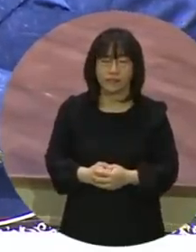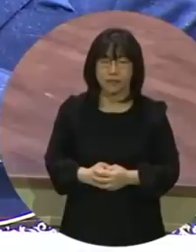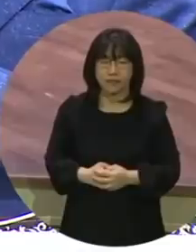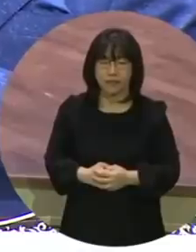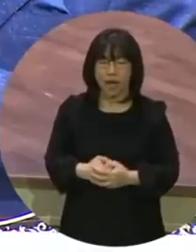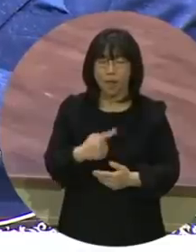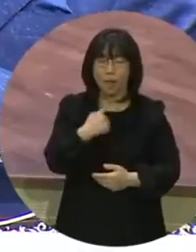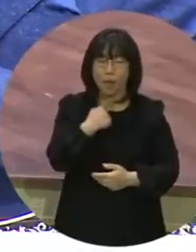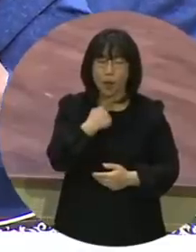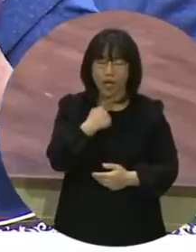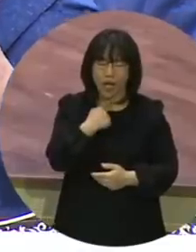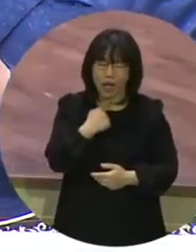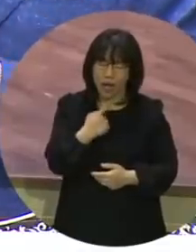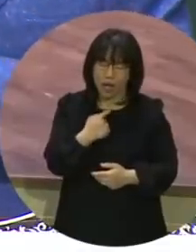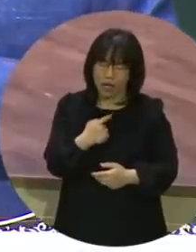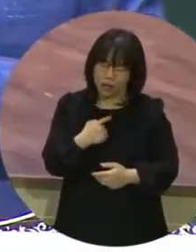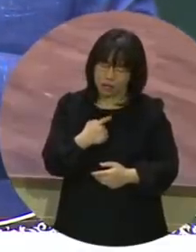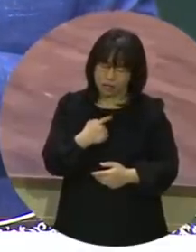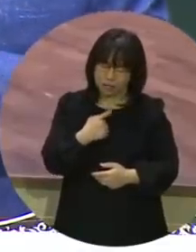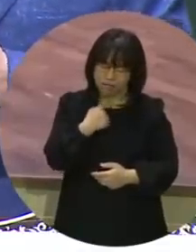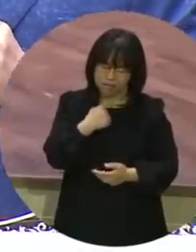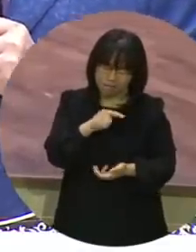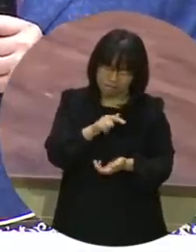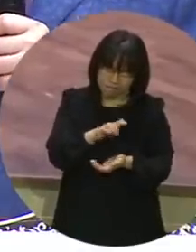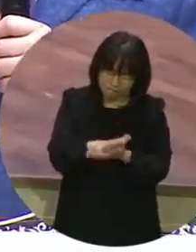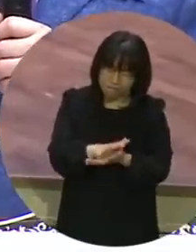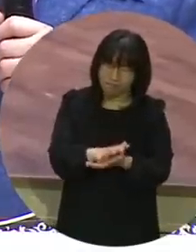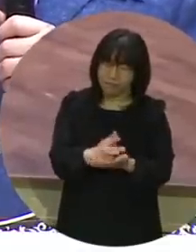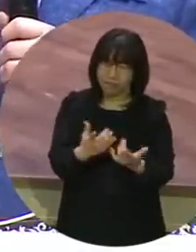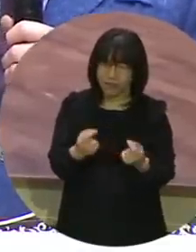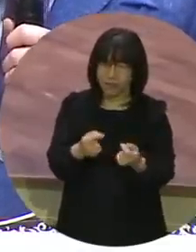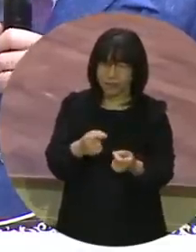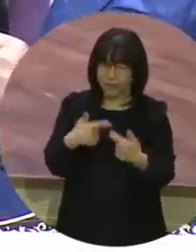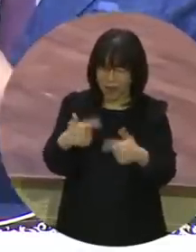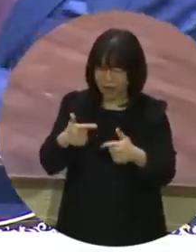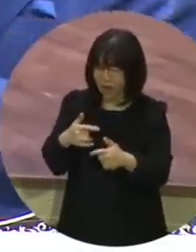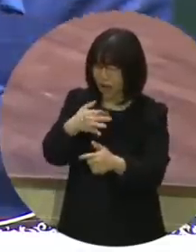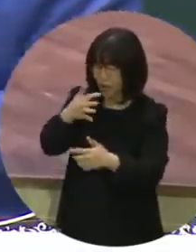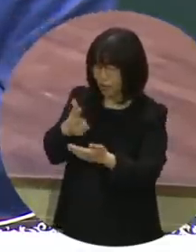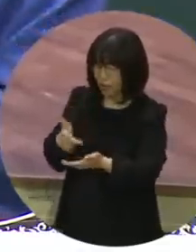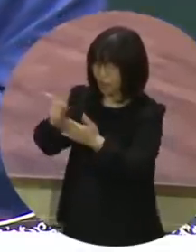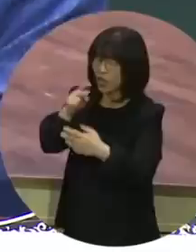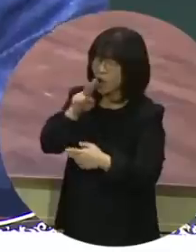이 목이 꽉 안 쉬면요 기도는 올라가서 3일 더 불이 좀 또 쉬어 죄야